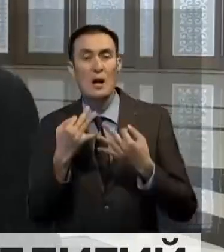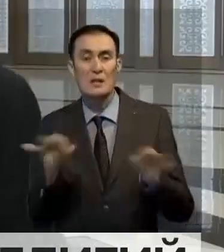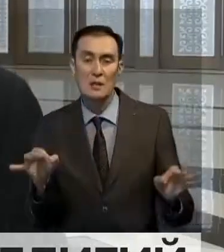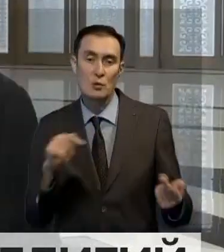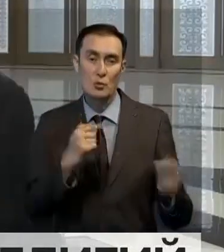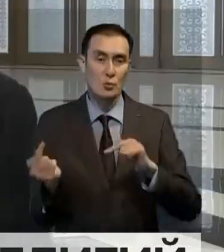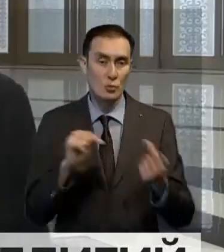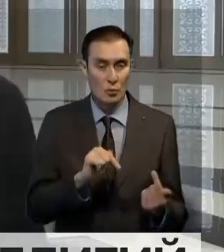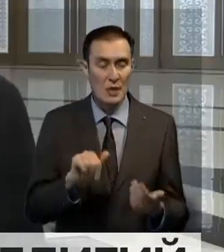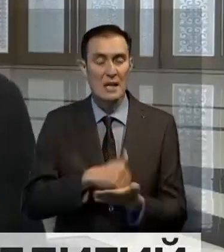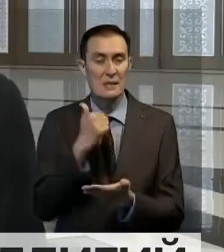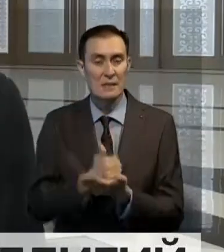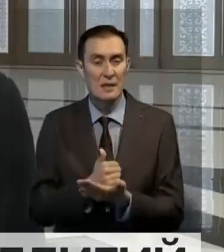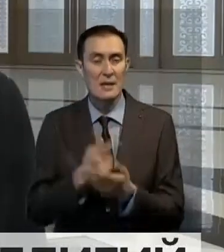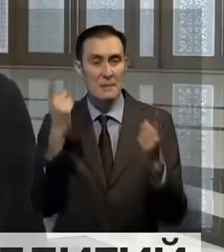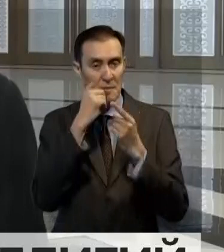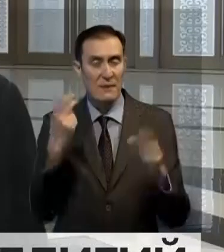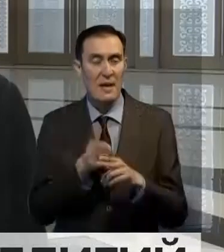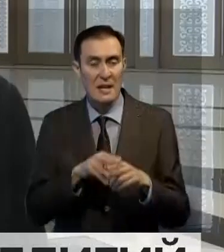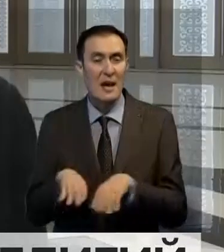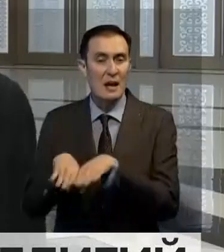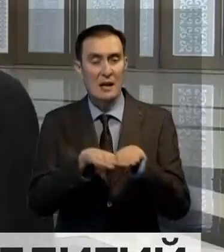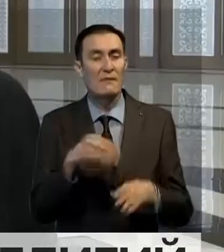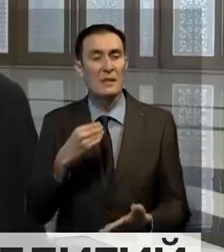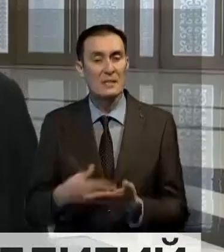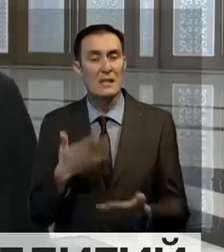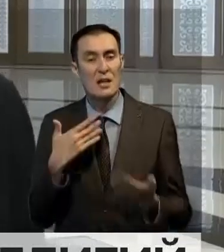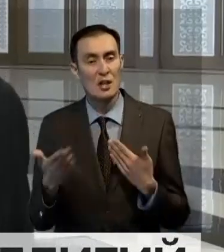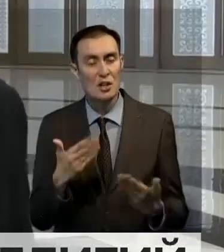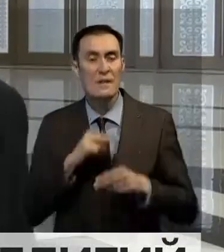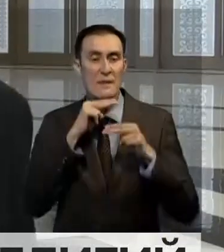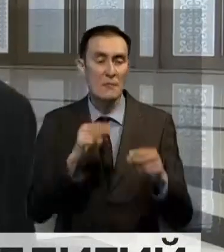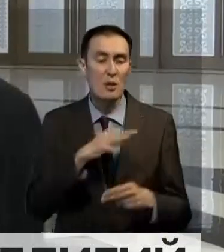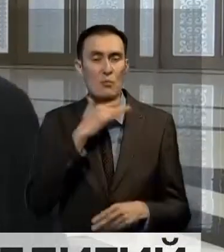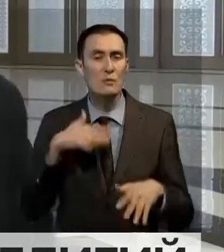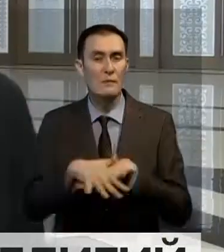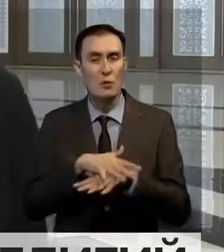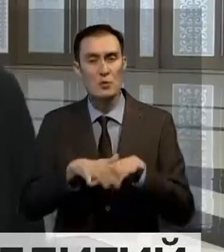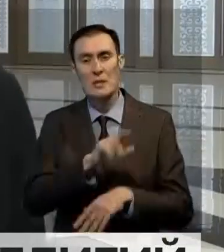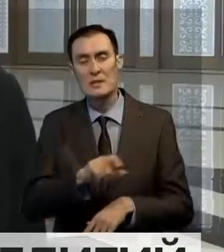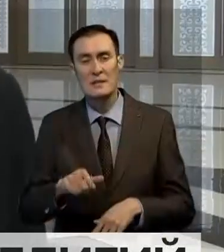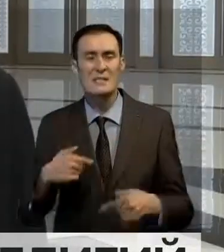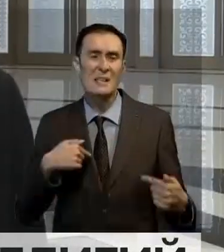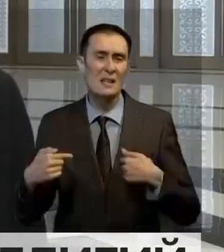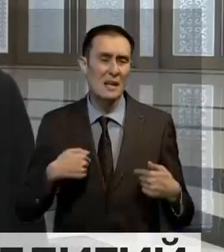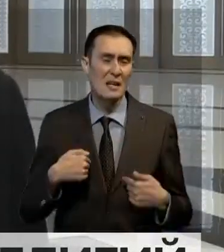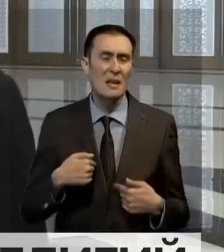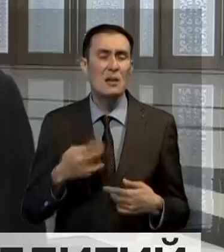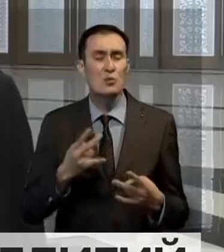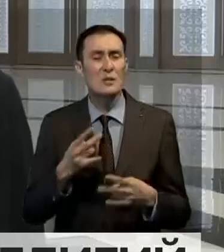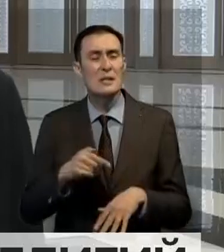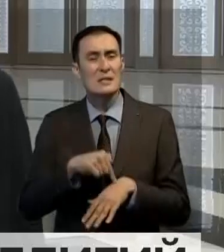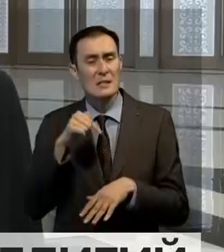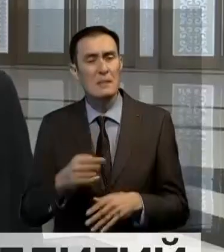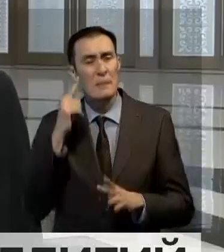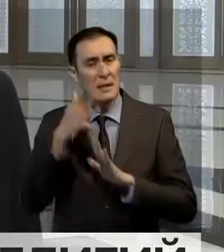другу. И один из основных месседжей – это равноценное отношение и внимание. Множество людей в мире страдают, и важно сострадать и понимать, что